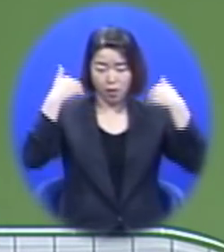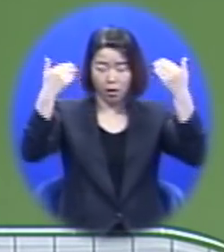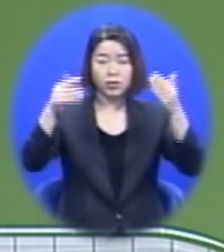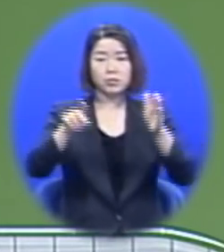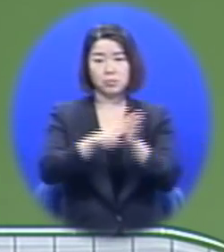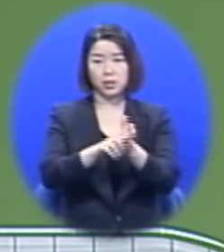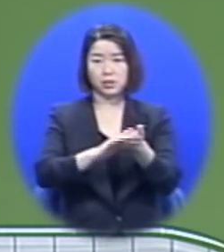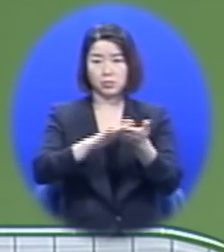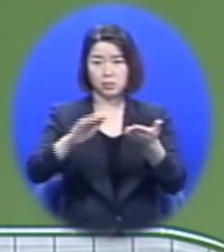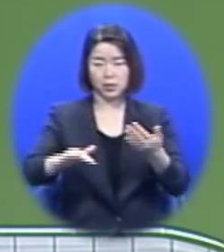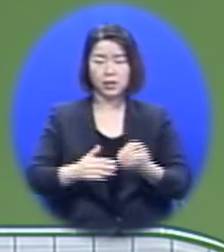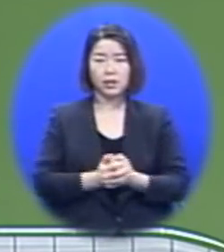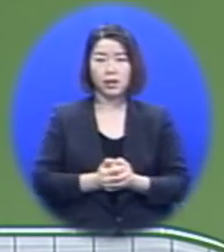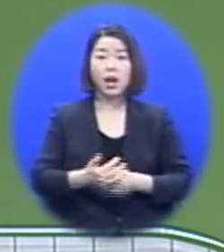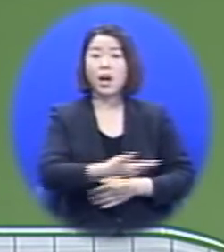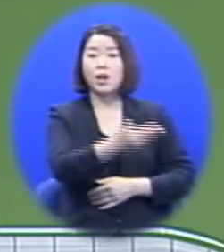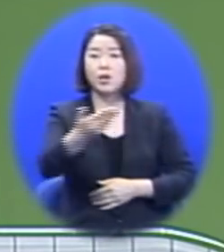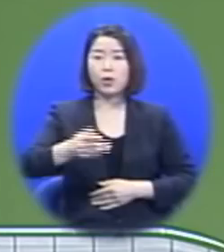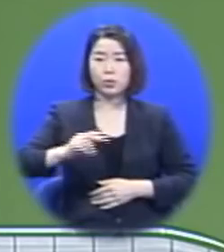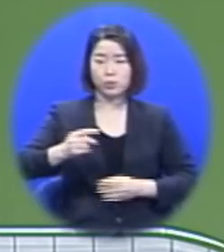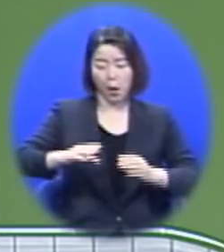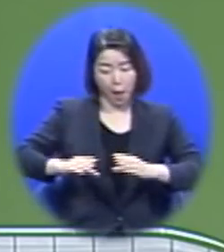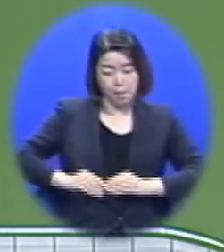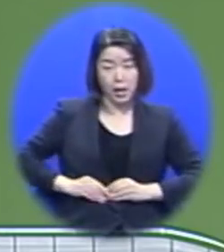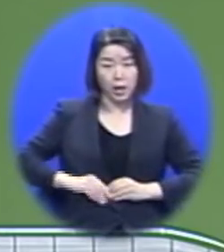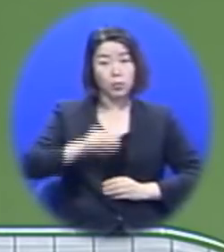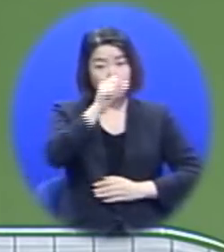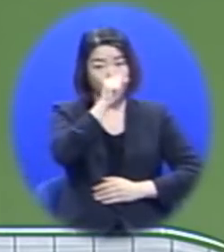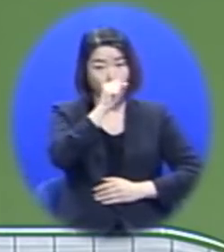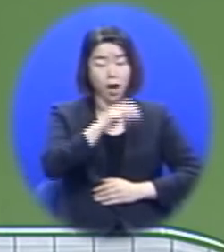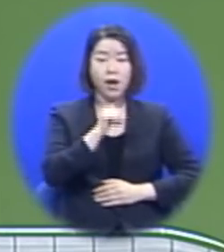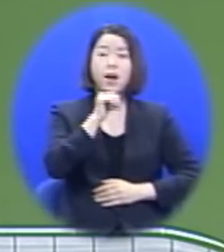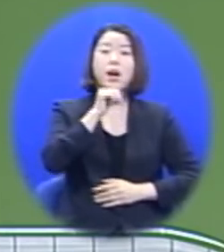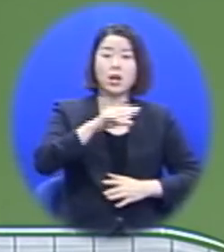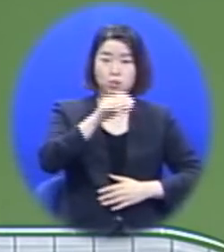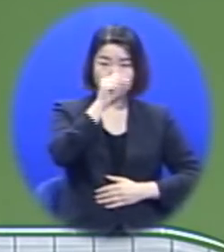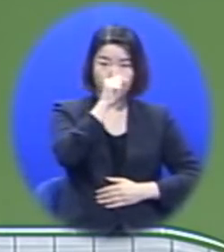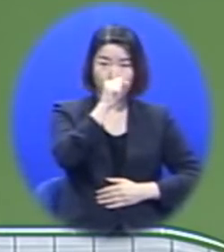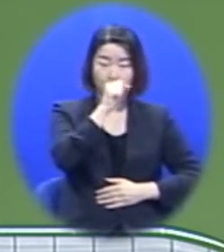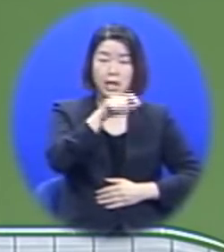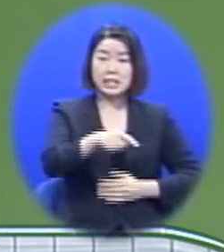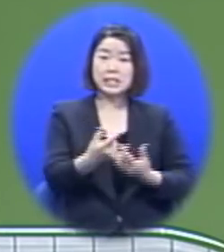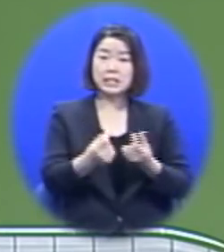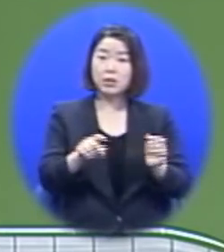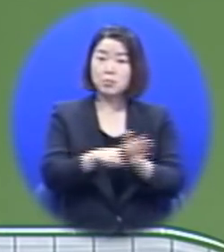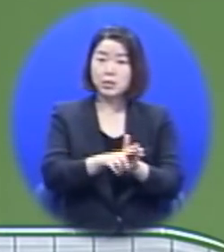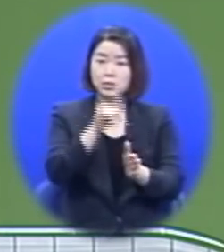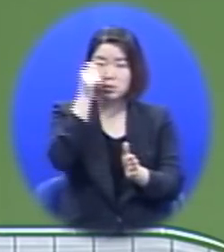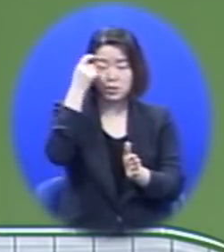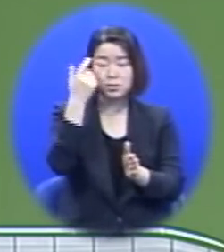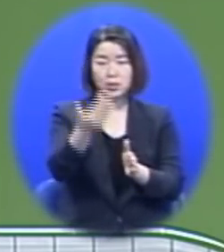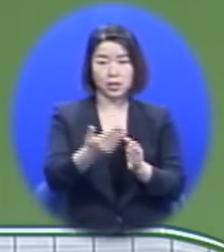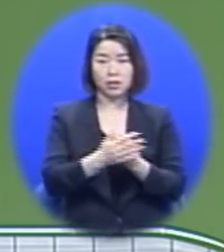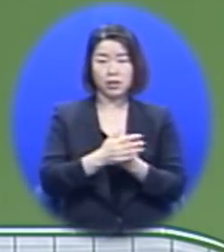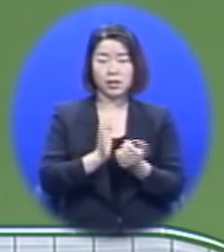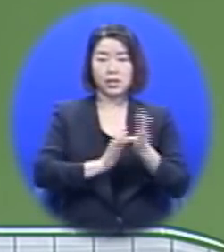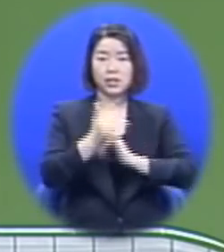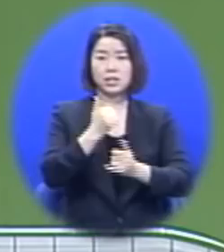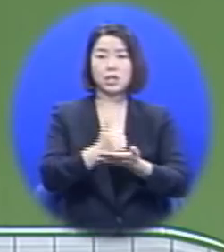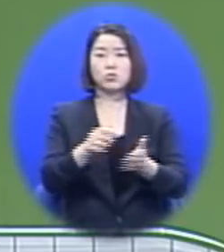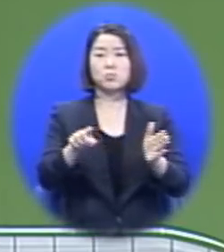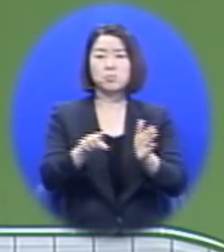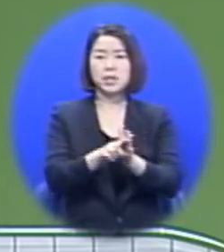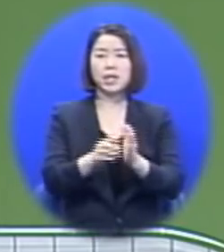믿음이에요. 여러분도 배가 고파도 좋아, 궁핍해도 좋아 이런 믿음이십니까? 예수님을 믿기